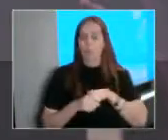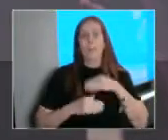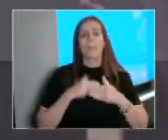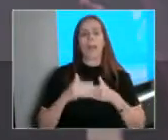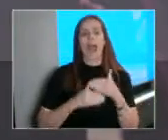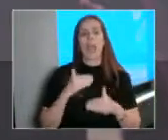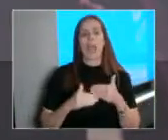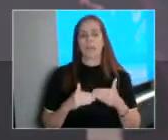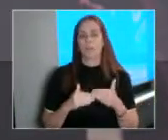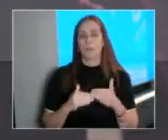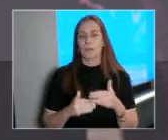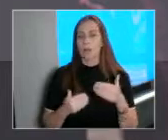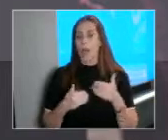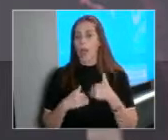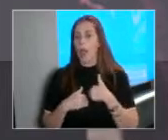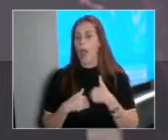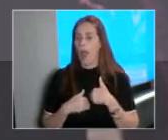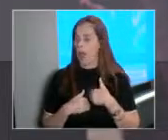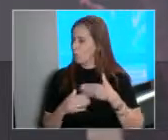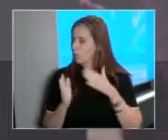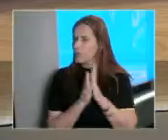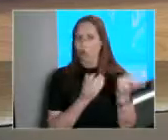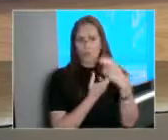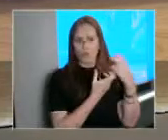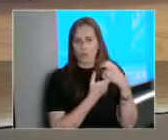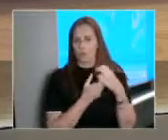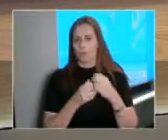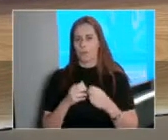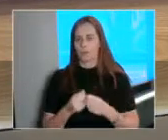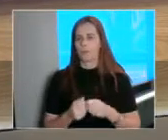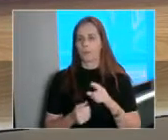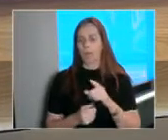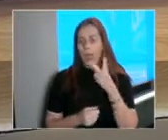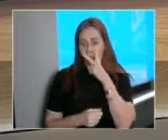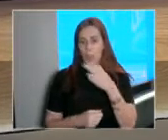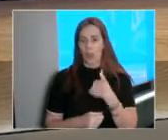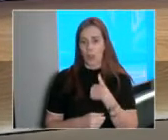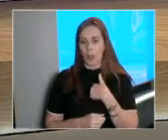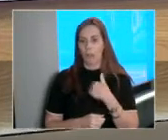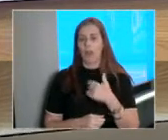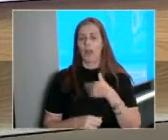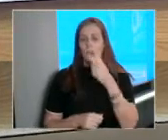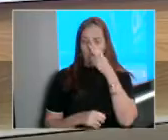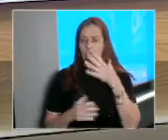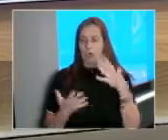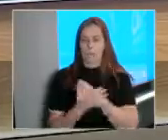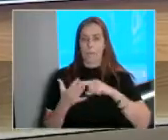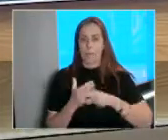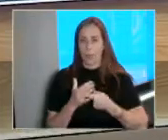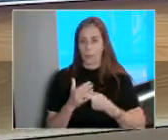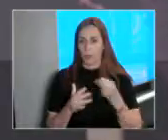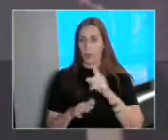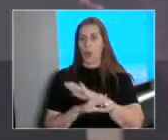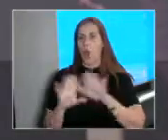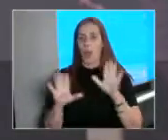המעורבות שלנו היא לאורך כל הדרך. אנחנו נלך ונרתום שותפים נוספים למהלך. זאת אומרת, ההסתכלות שלנו, אנחנו מנסים להשיג את המטרות, ולא